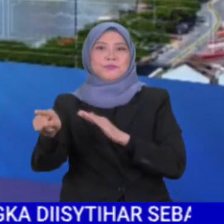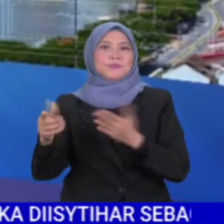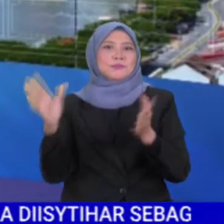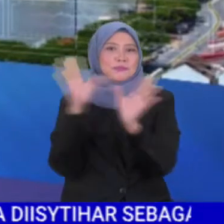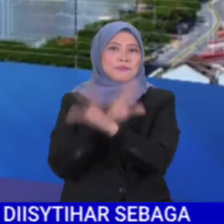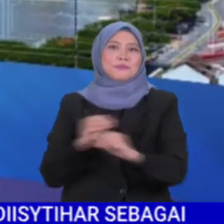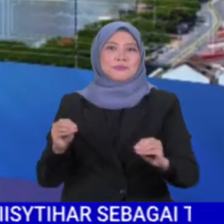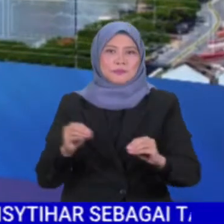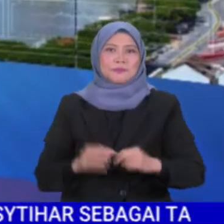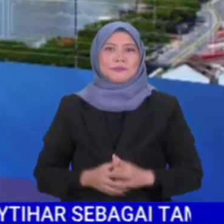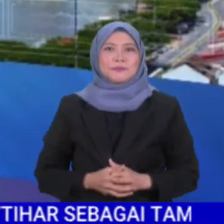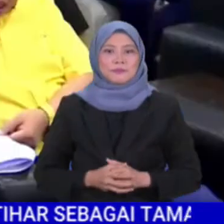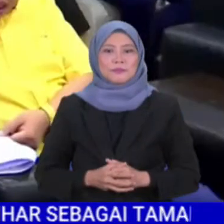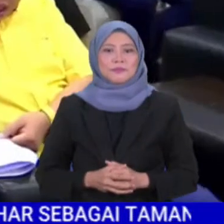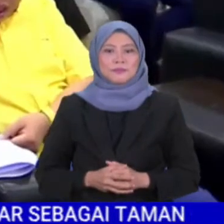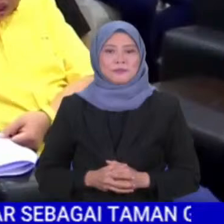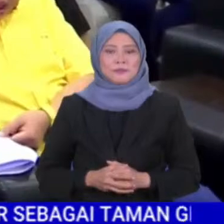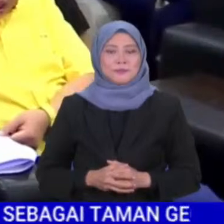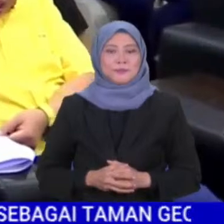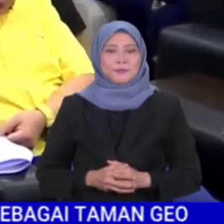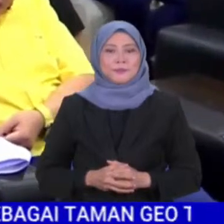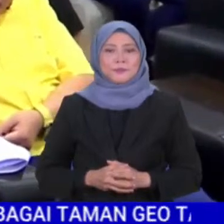ini.